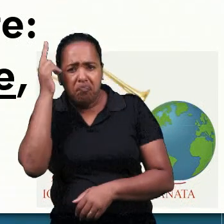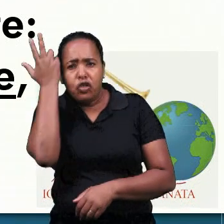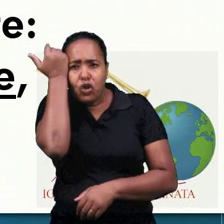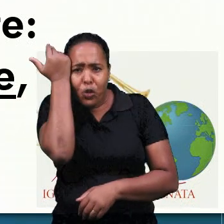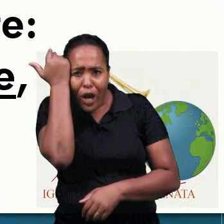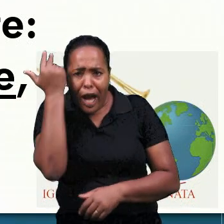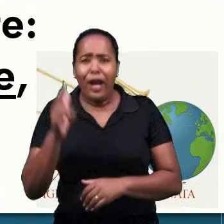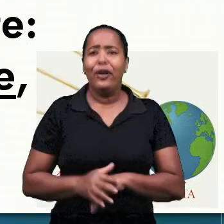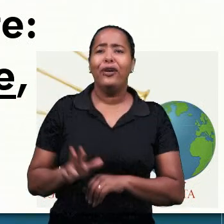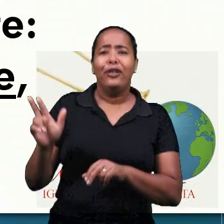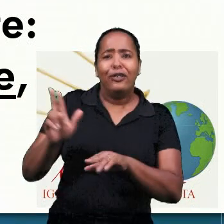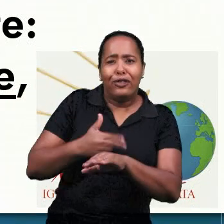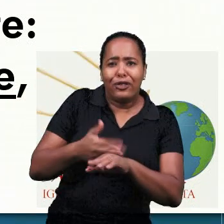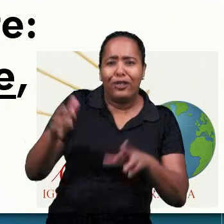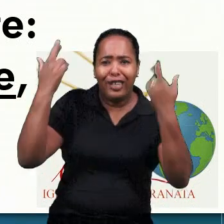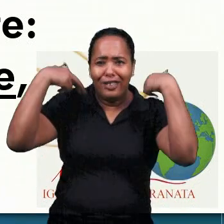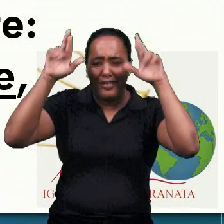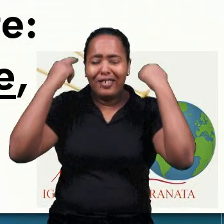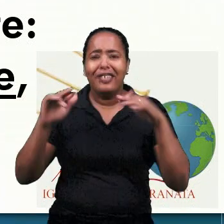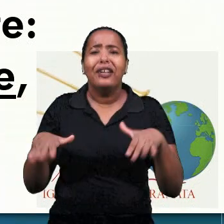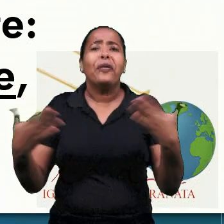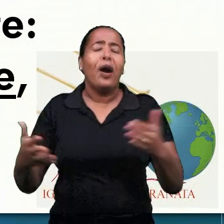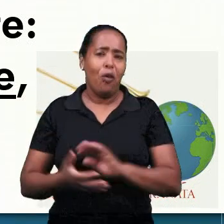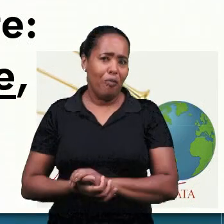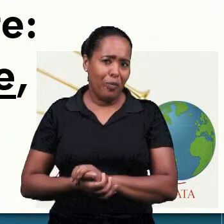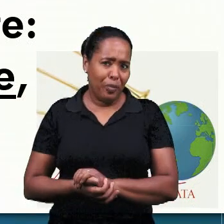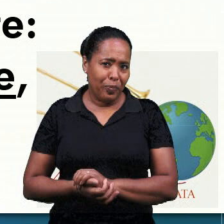de chocolat, de l'agneau